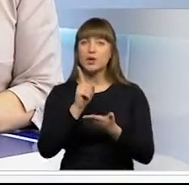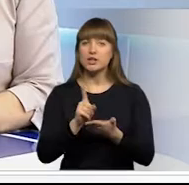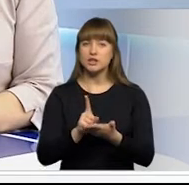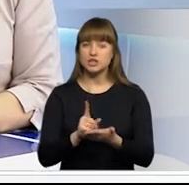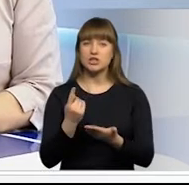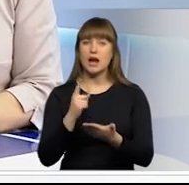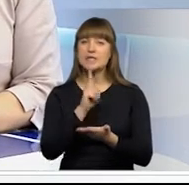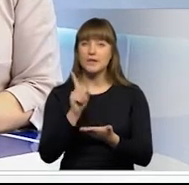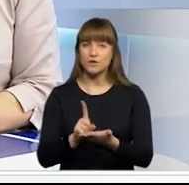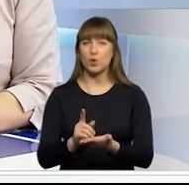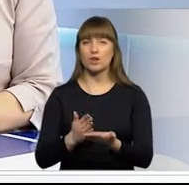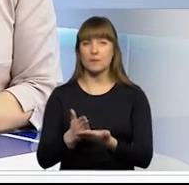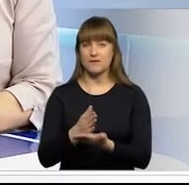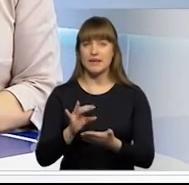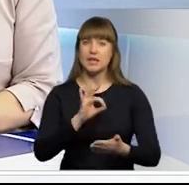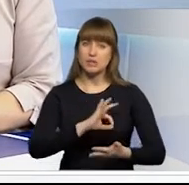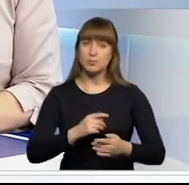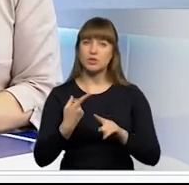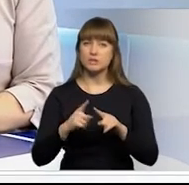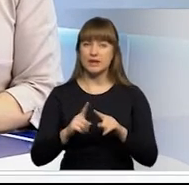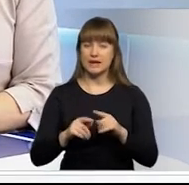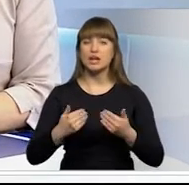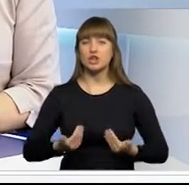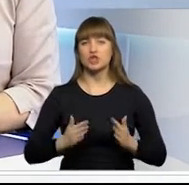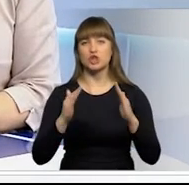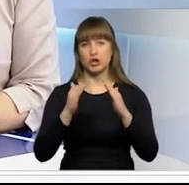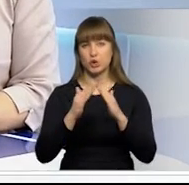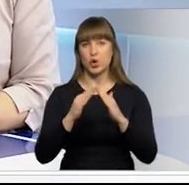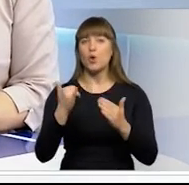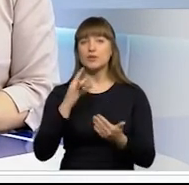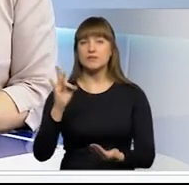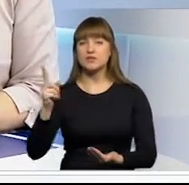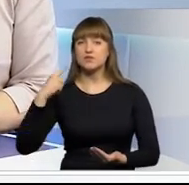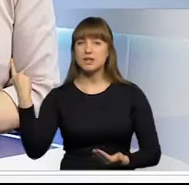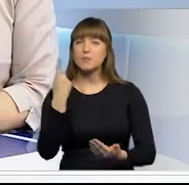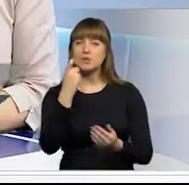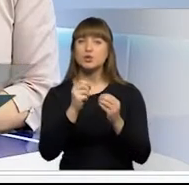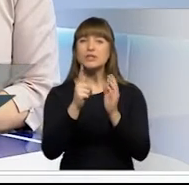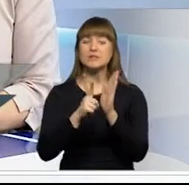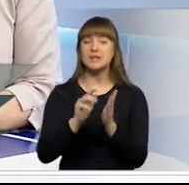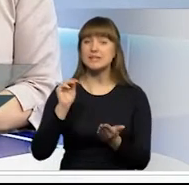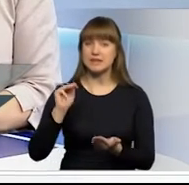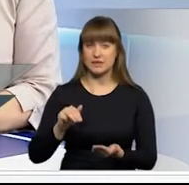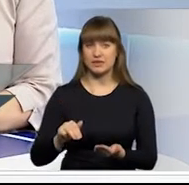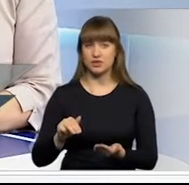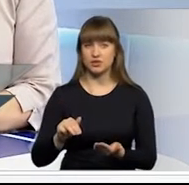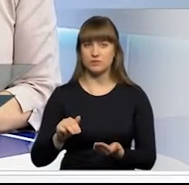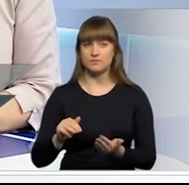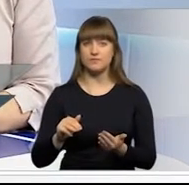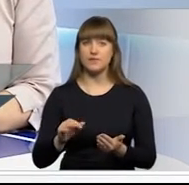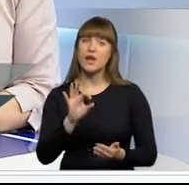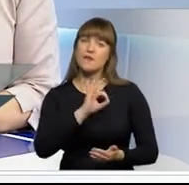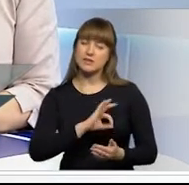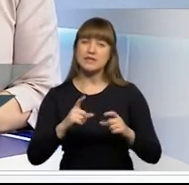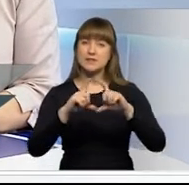направление использования – это, конечно, жилье. Вот у нас в Ростовской области 117 тысяч владельцев сертификатов